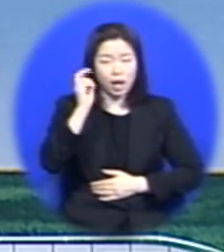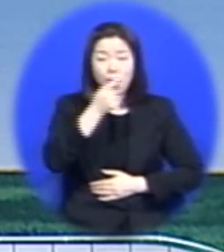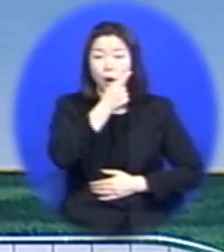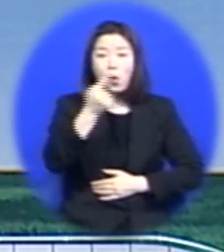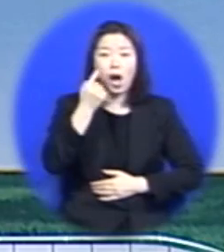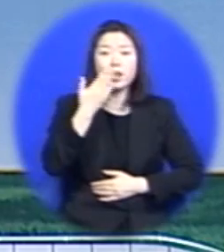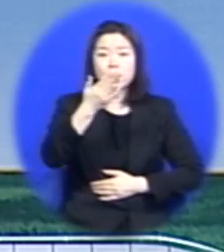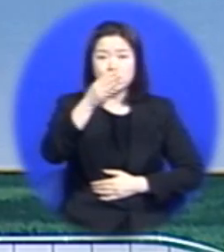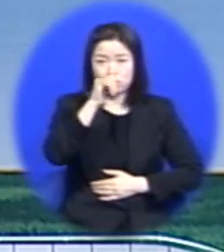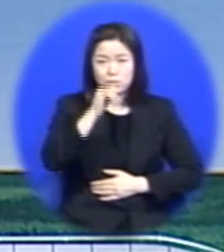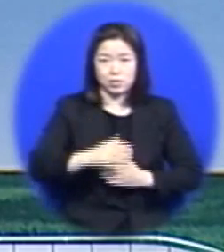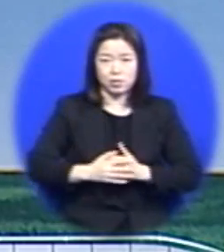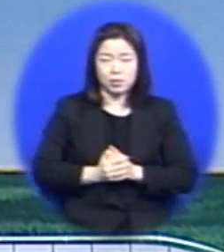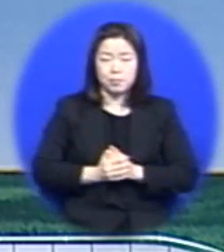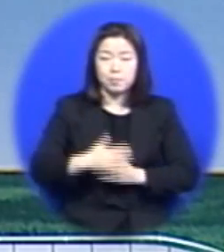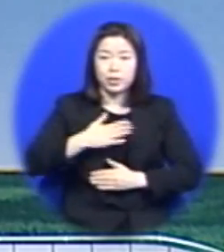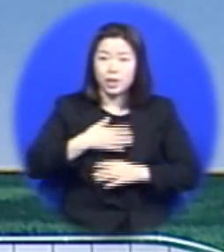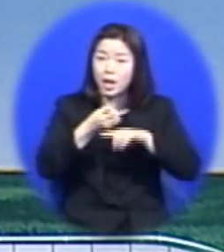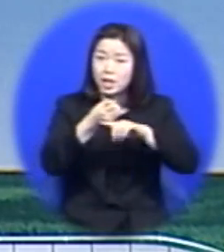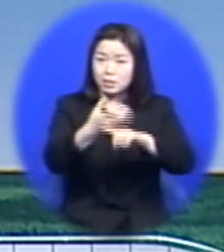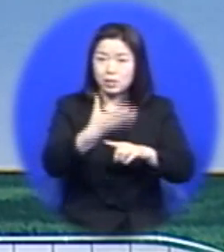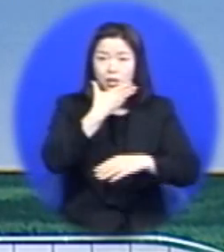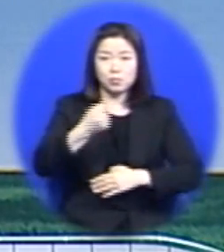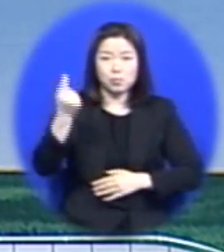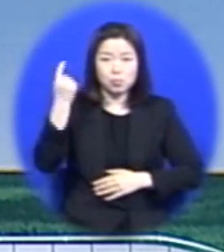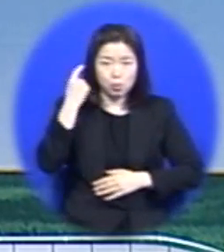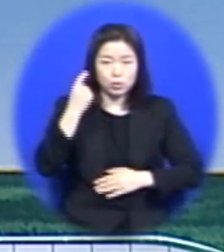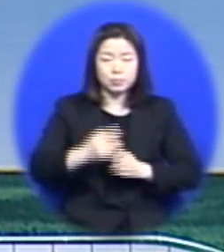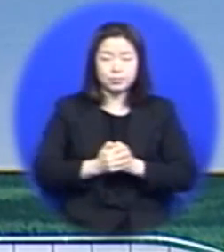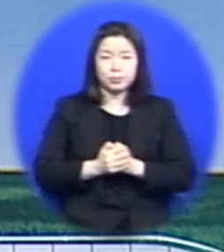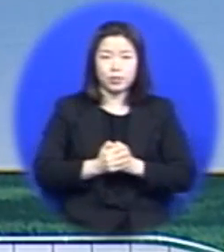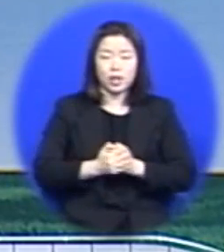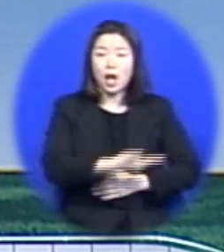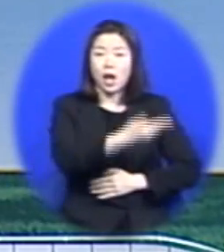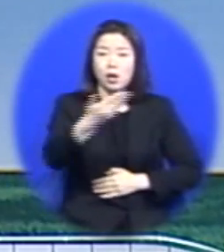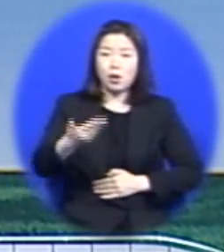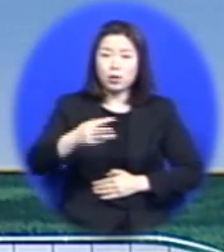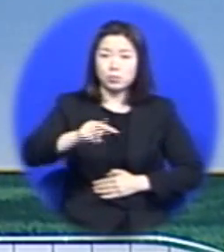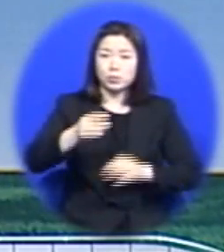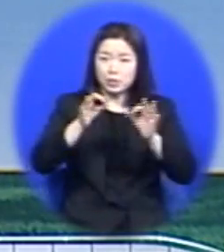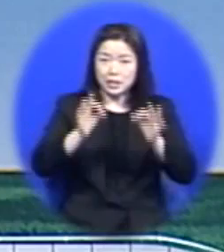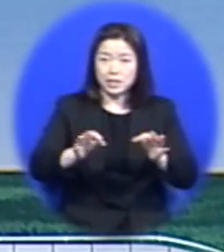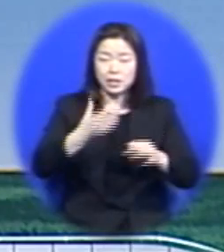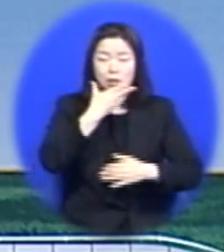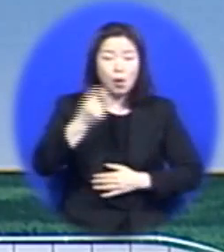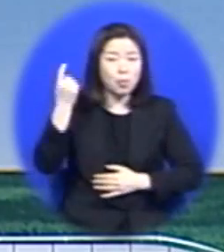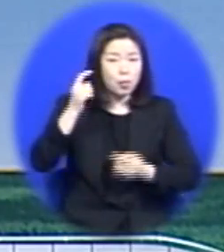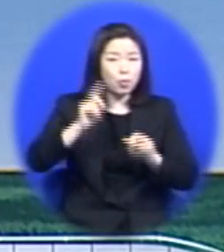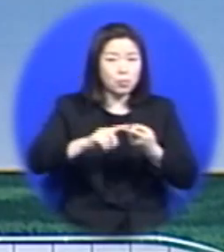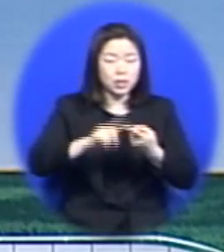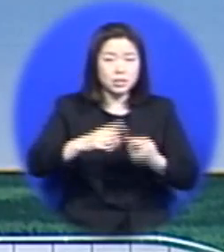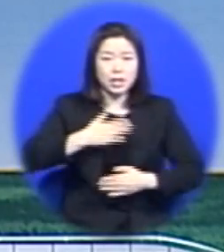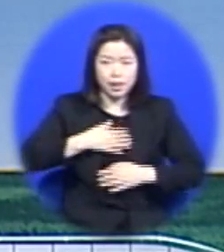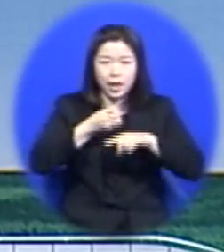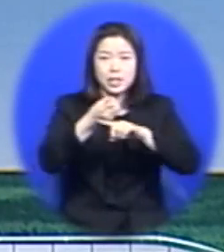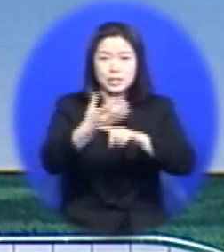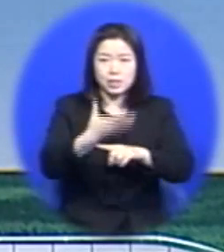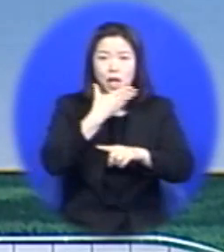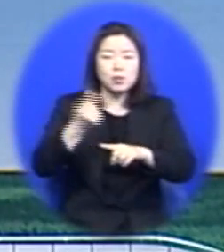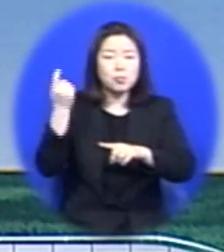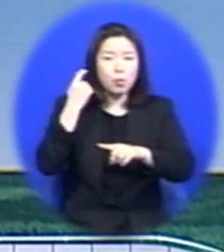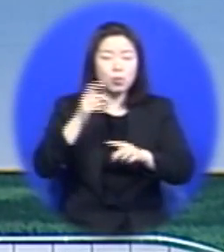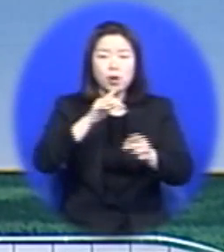확인하는 거예요. 내가 전하는 복음. 여러분도 이제는 복음을 내가 전하는 복음이라고